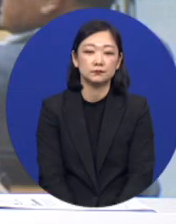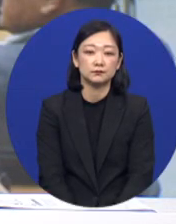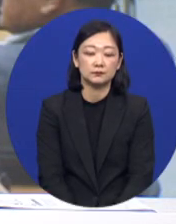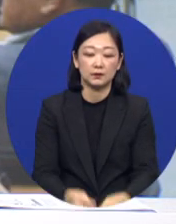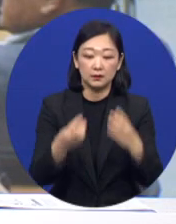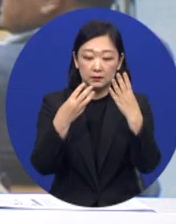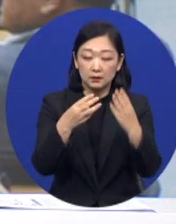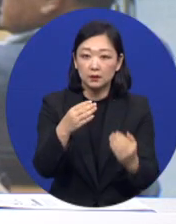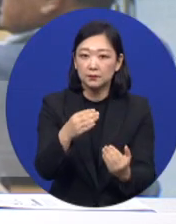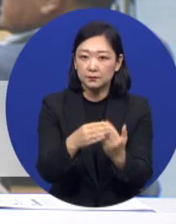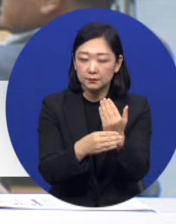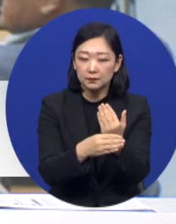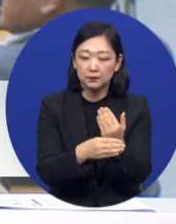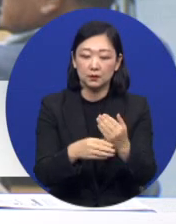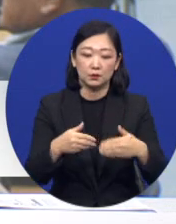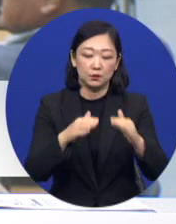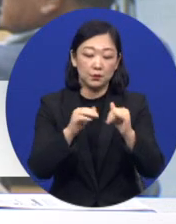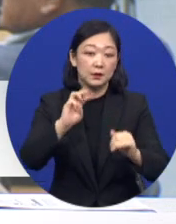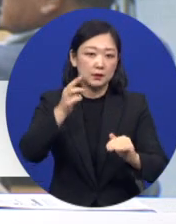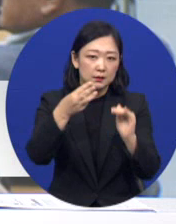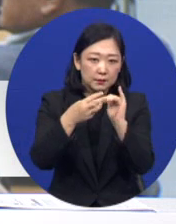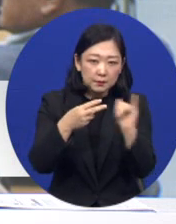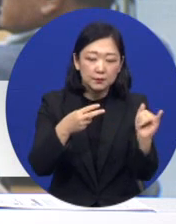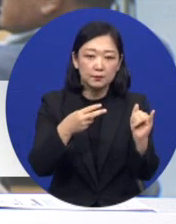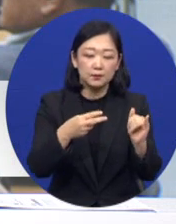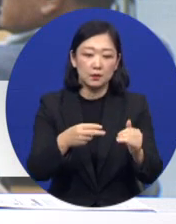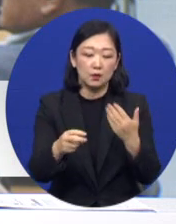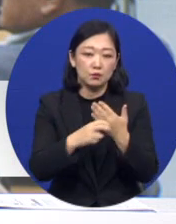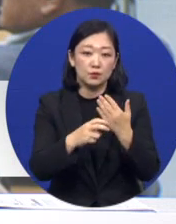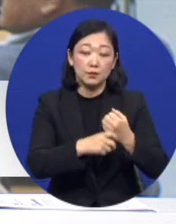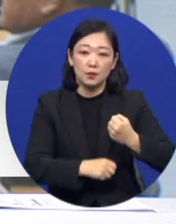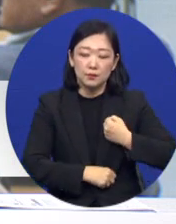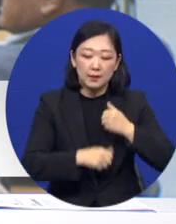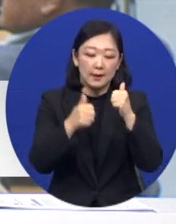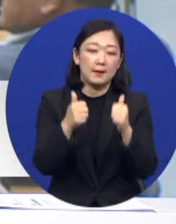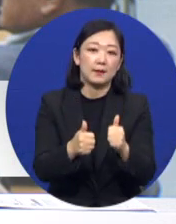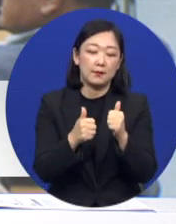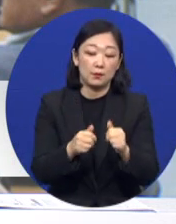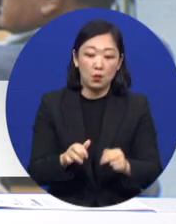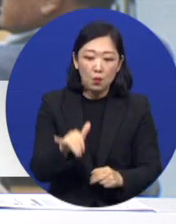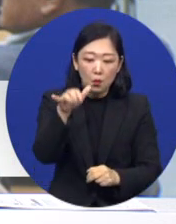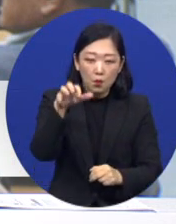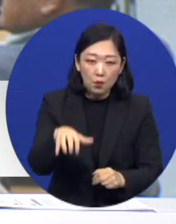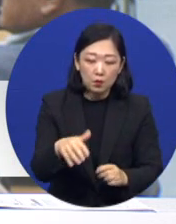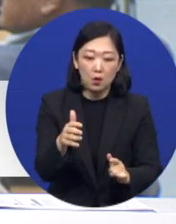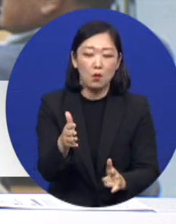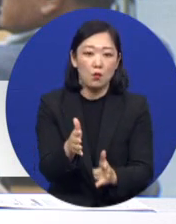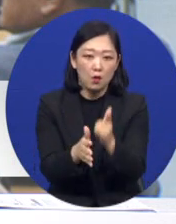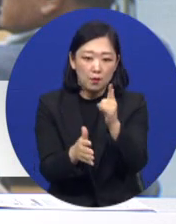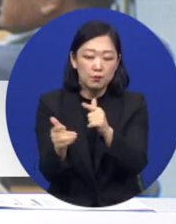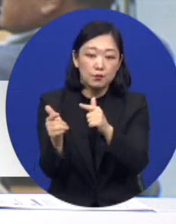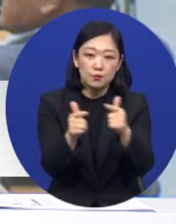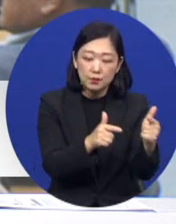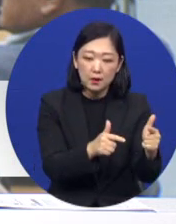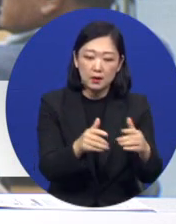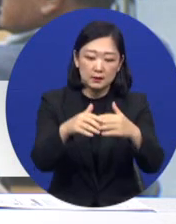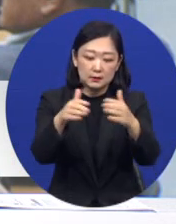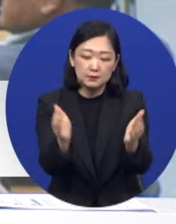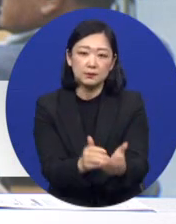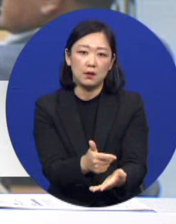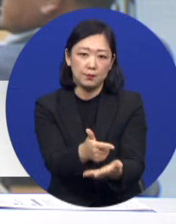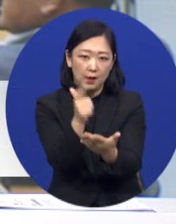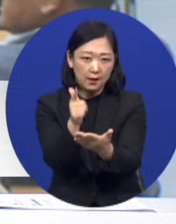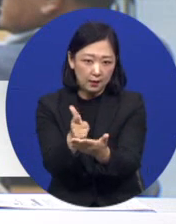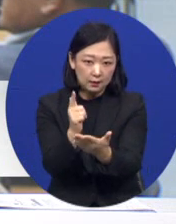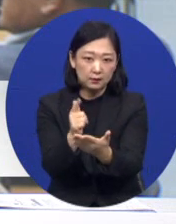제주 4.3 당시 제주도민 200여 명이 불법 군사재판을 받고 제주 공항과 화북 등지에서 집단